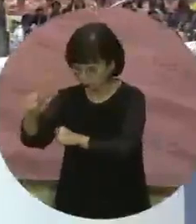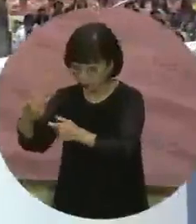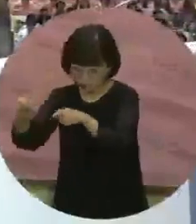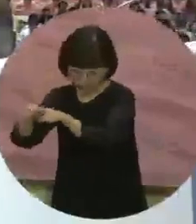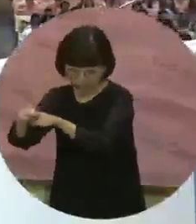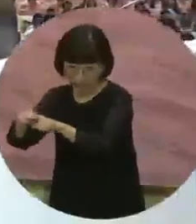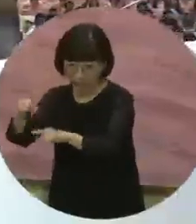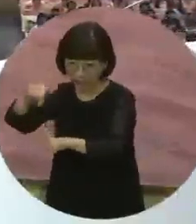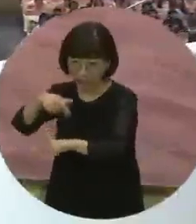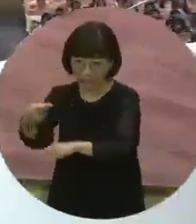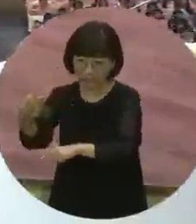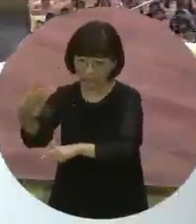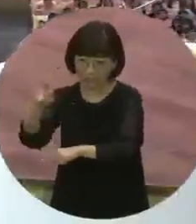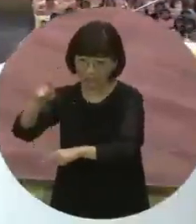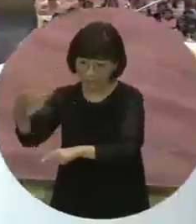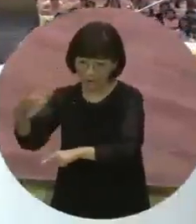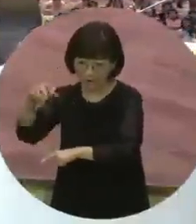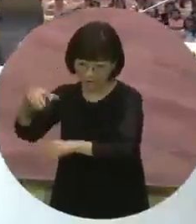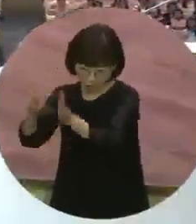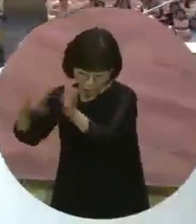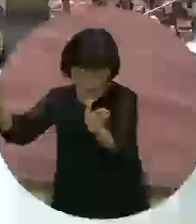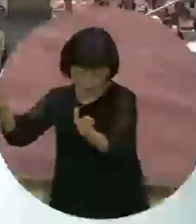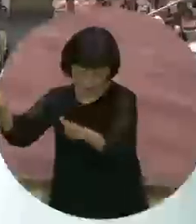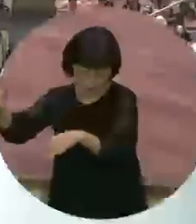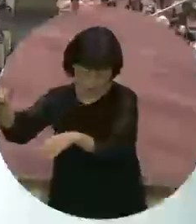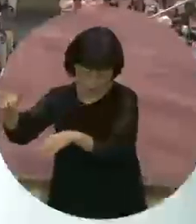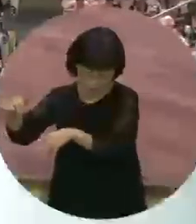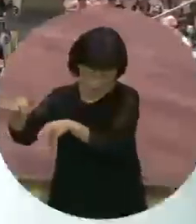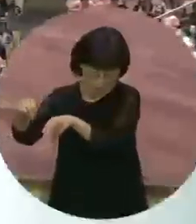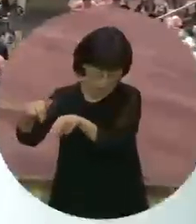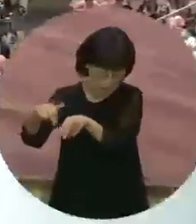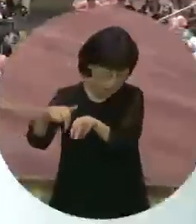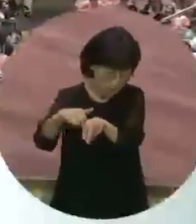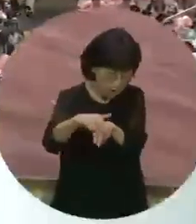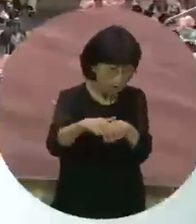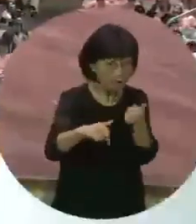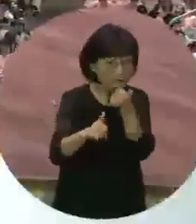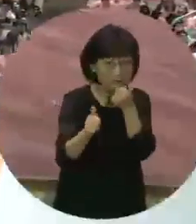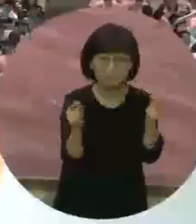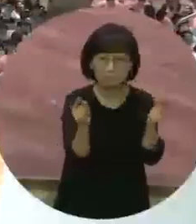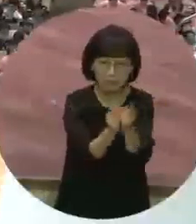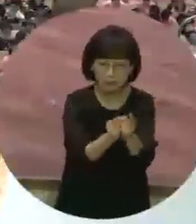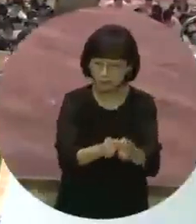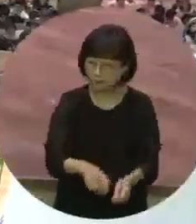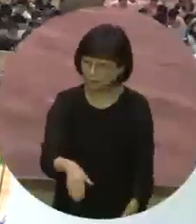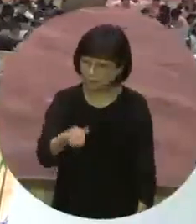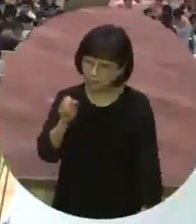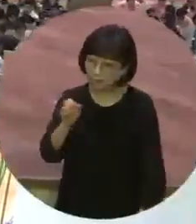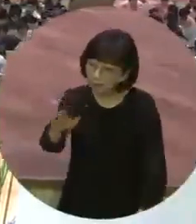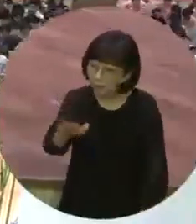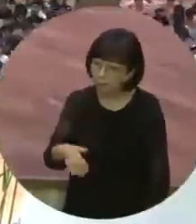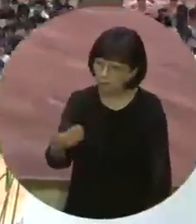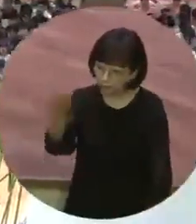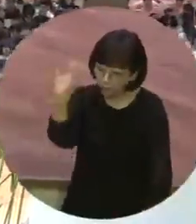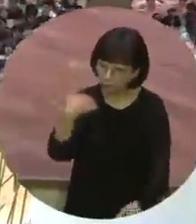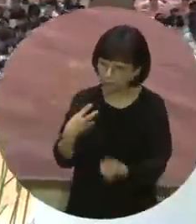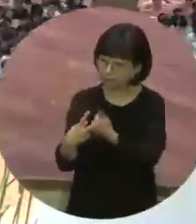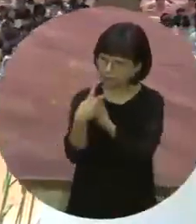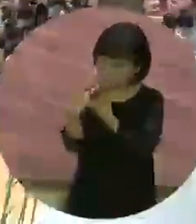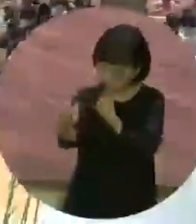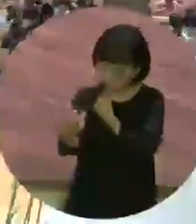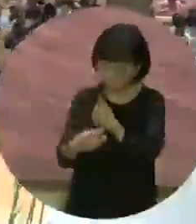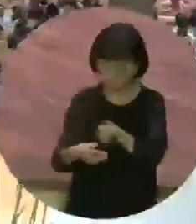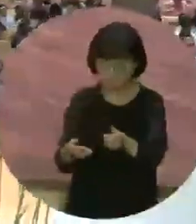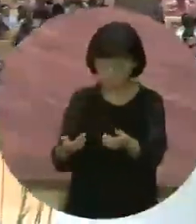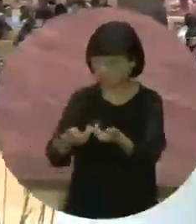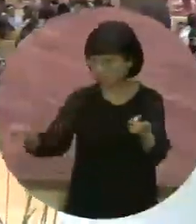그랄레스부터 이삭에게로 온지라. 이삭이 그들에게 이르되 너희가 나를 미워하여 나에게 너희를 떠나게